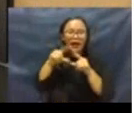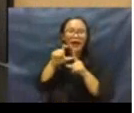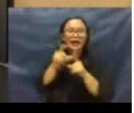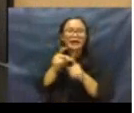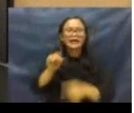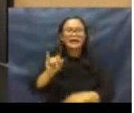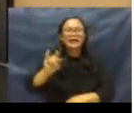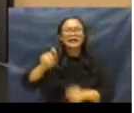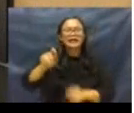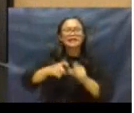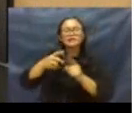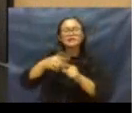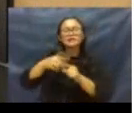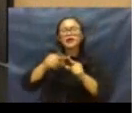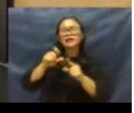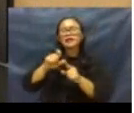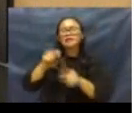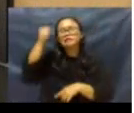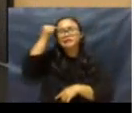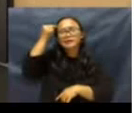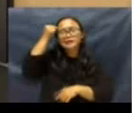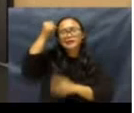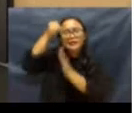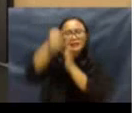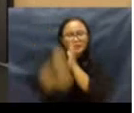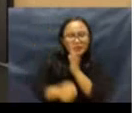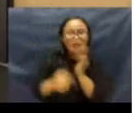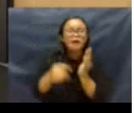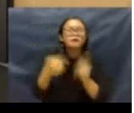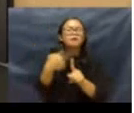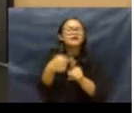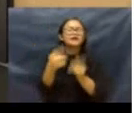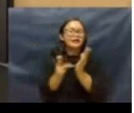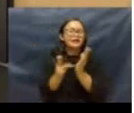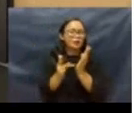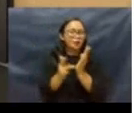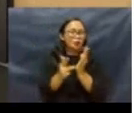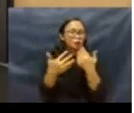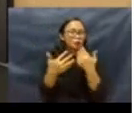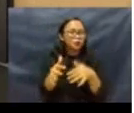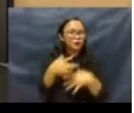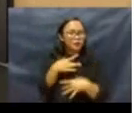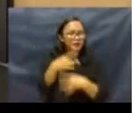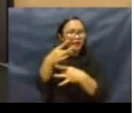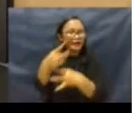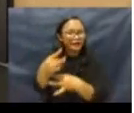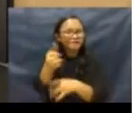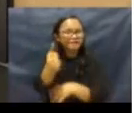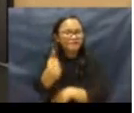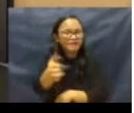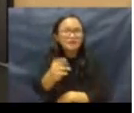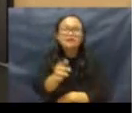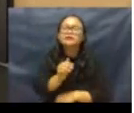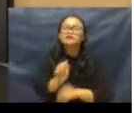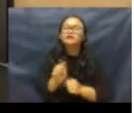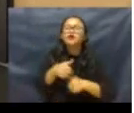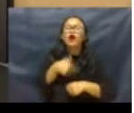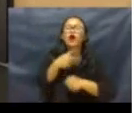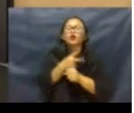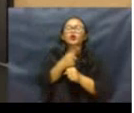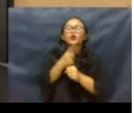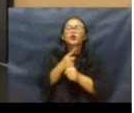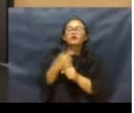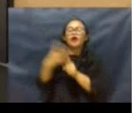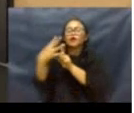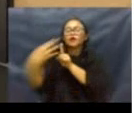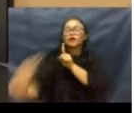critical thinking, berpikir kritis dan teknologi. Sangat menarik ya Bapak Ibu ya, bagaimana kita harus menjadi teladan tadi ya untuk menggugah